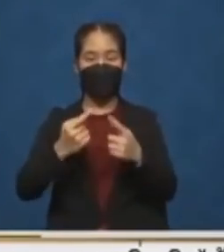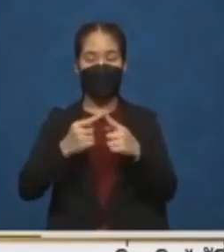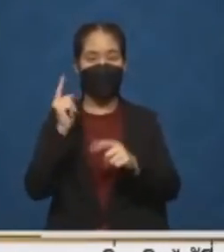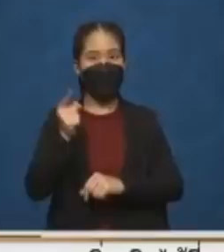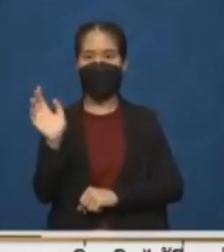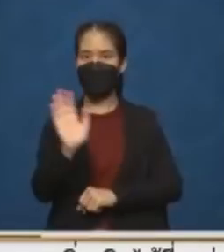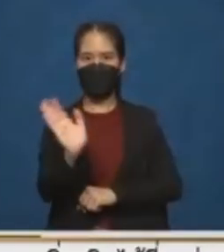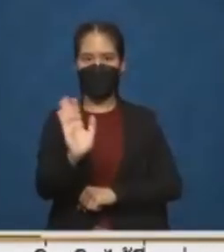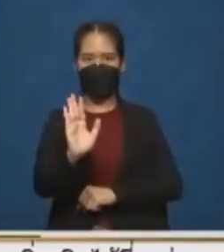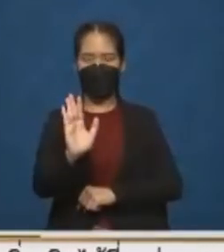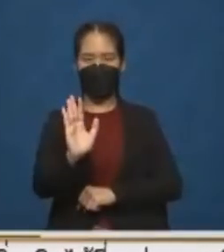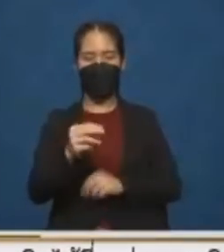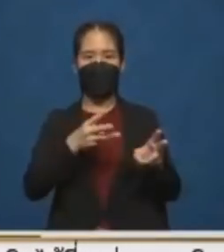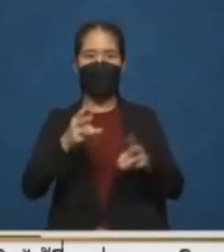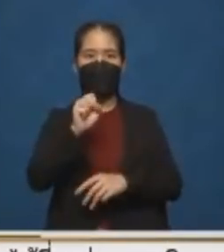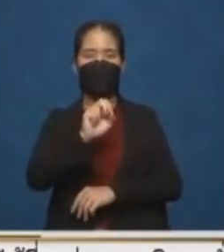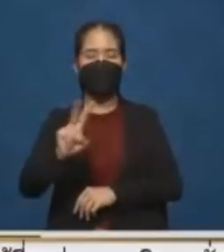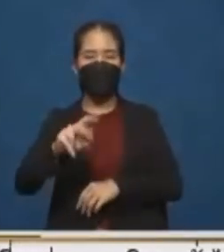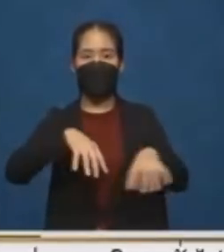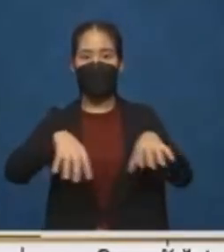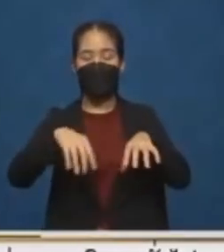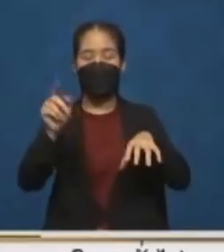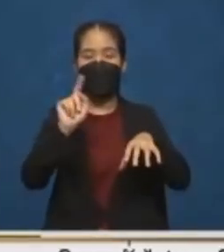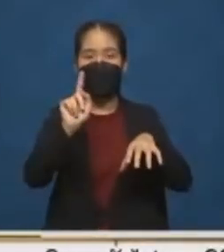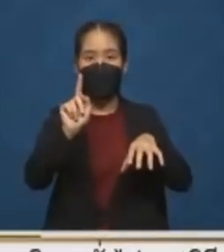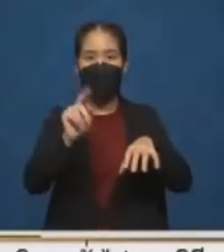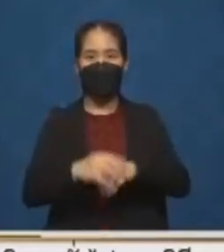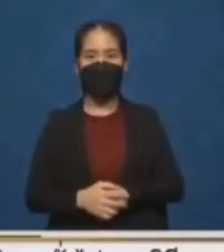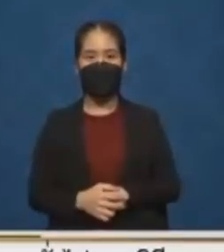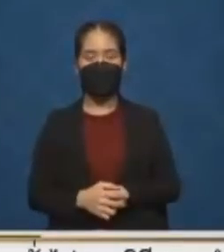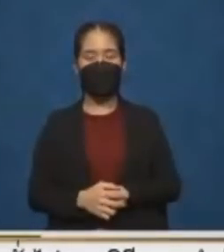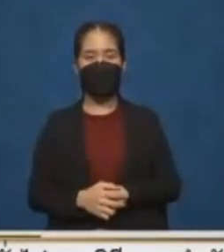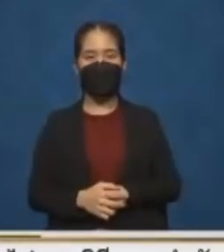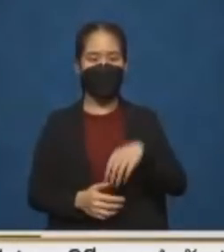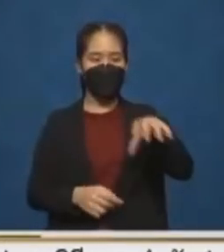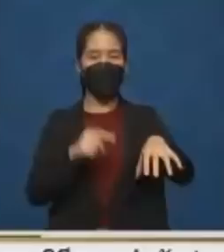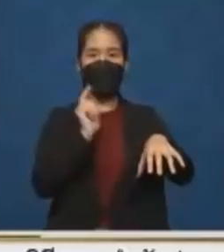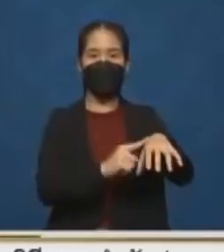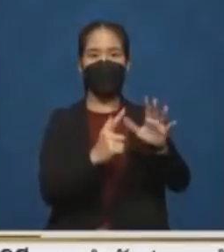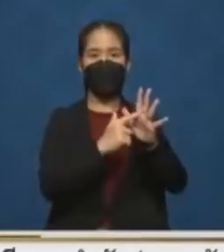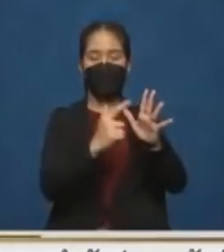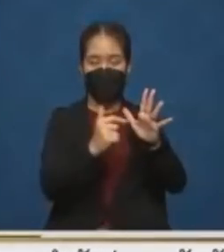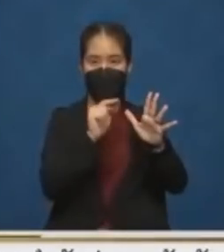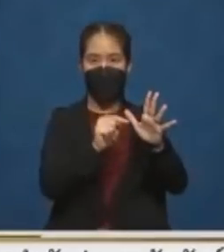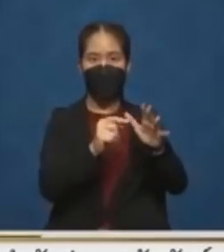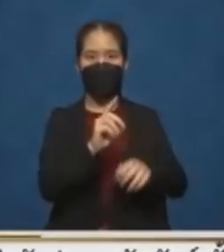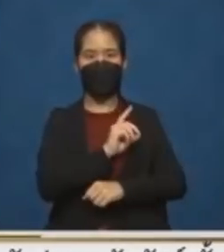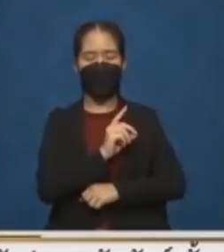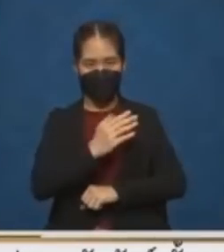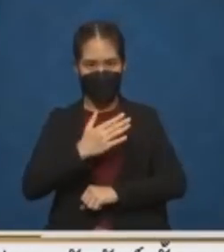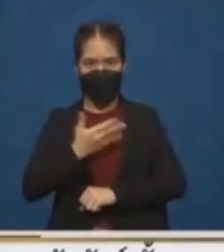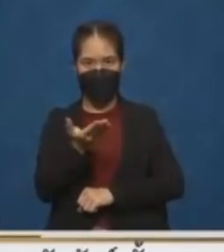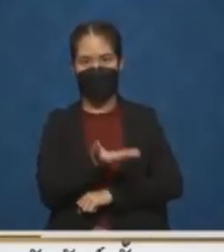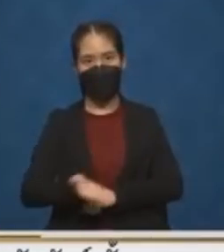อวัคซีนชิโนวัคเป็นการจัดซื้อระหว่าง องคการเพศสชกรรมนะครับซึงผมขอ